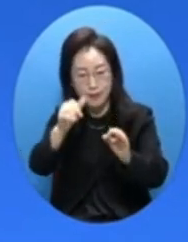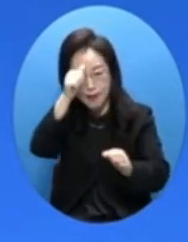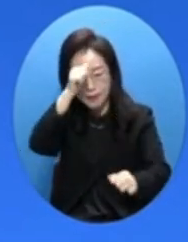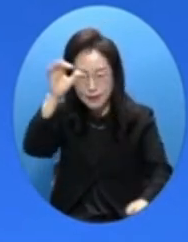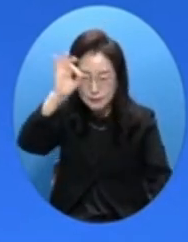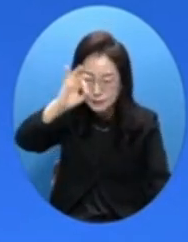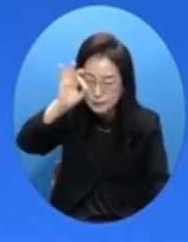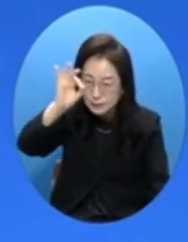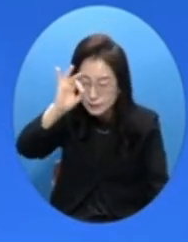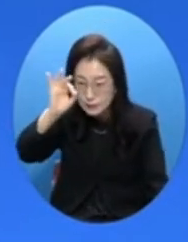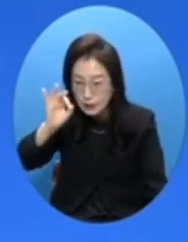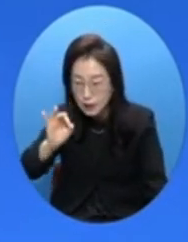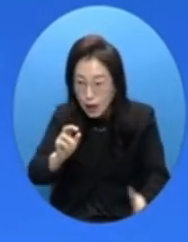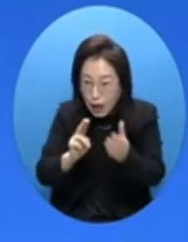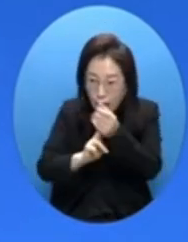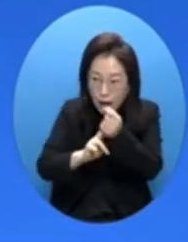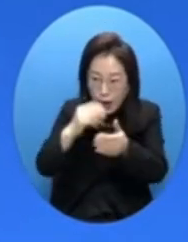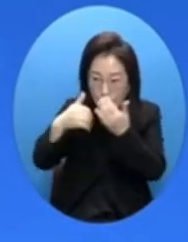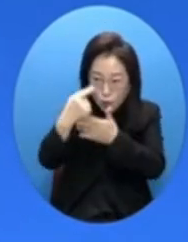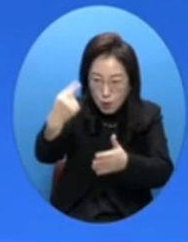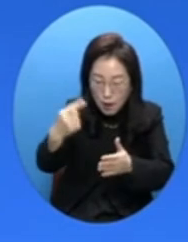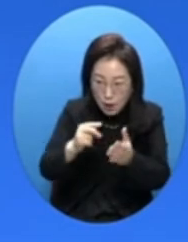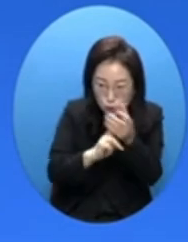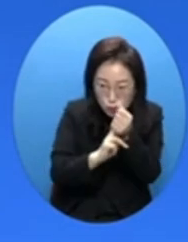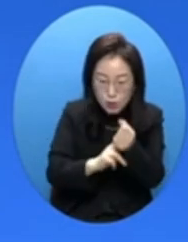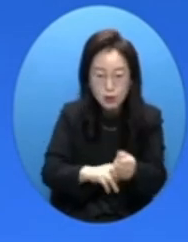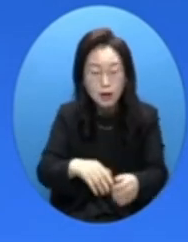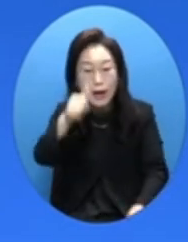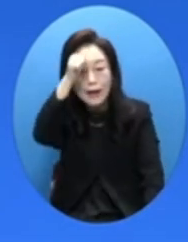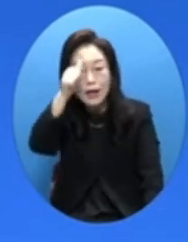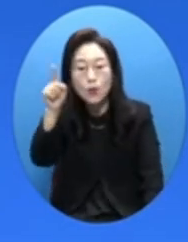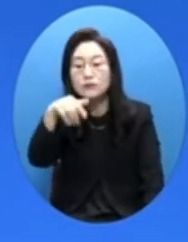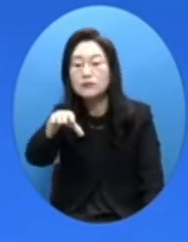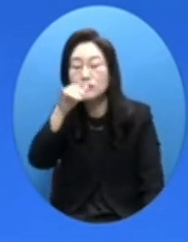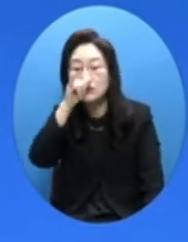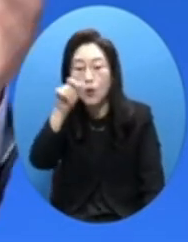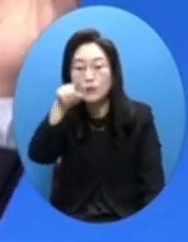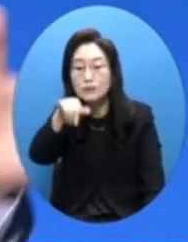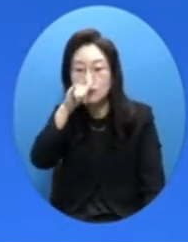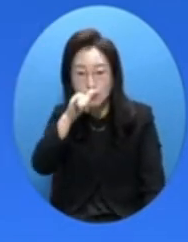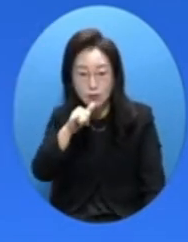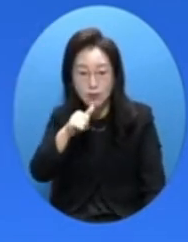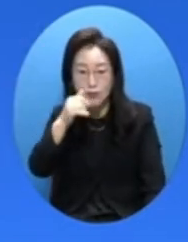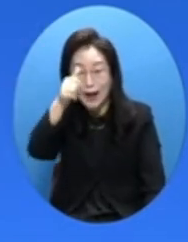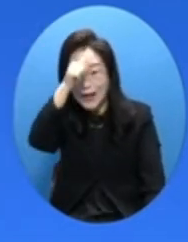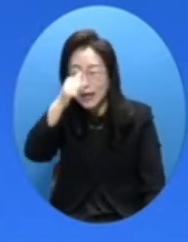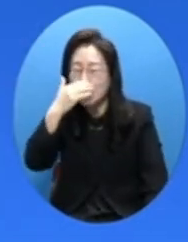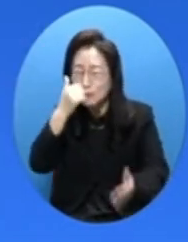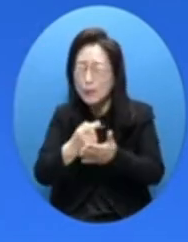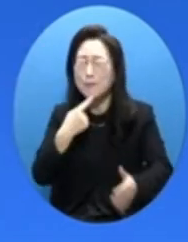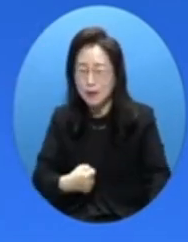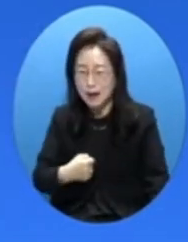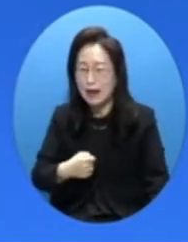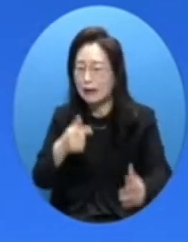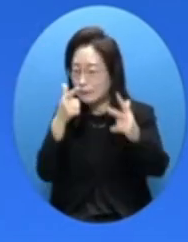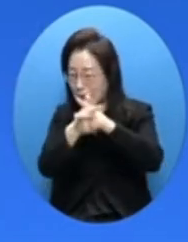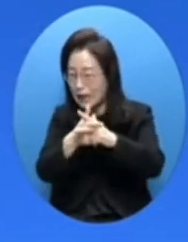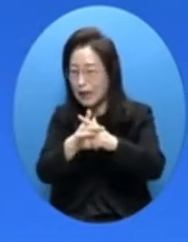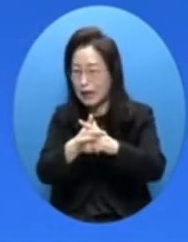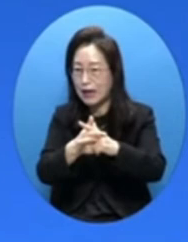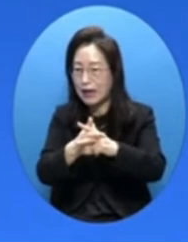때 저들이 숨었습니다. 아담아, 아담아, 내가 어디 있느냐? 하나님은 아담이 죄를 지은 것을 알고 있었습니다.